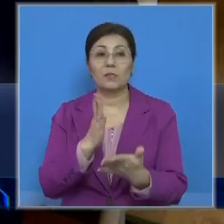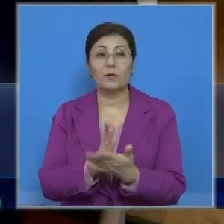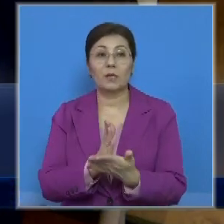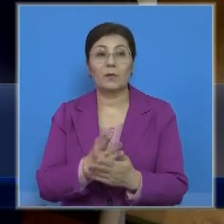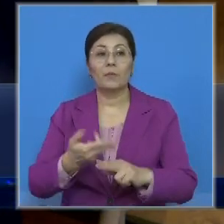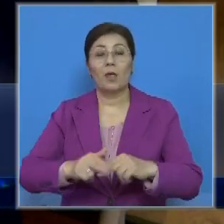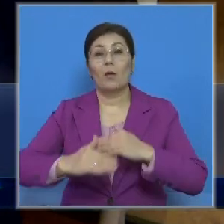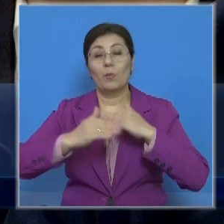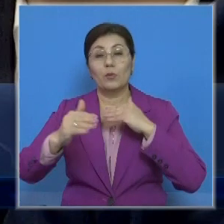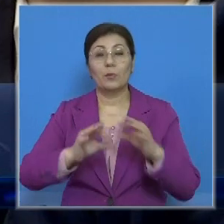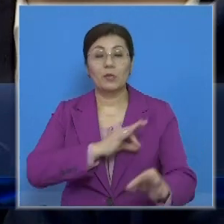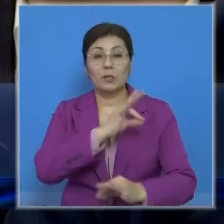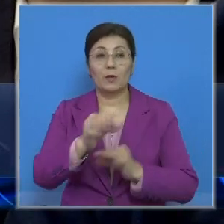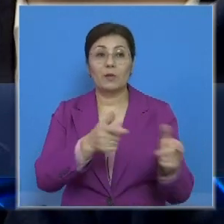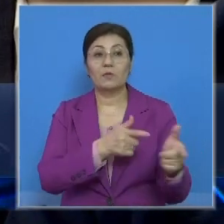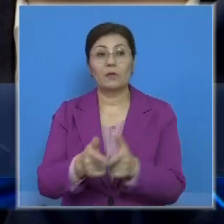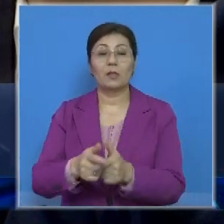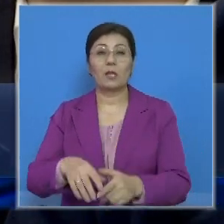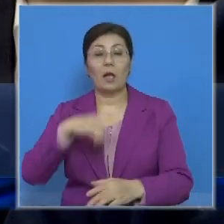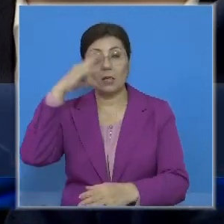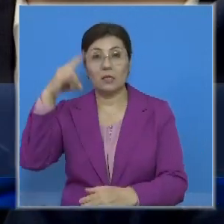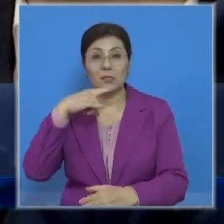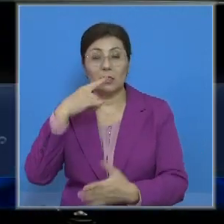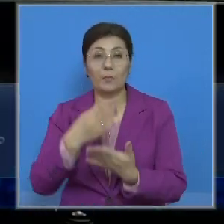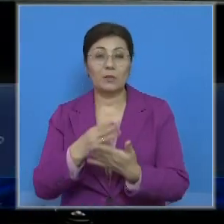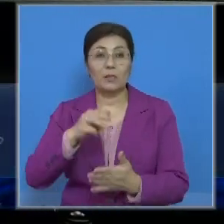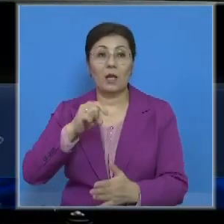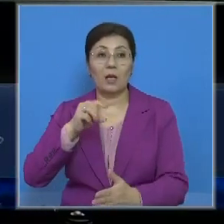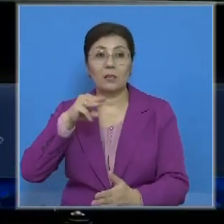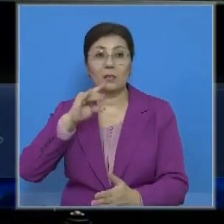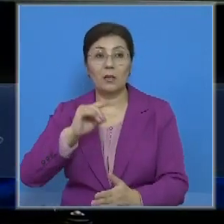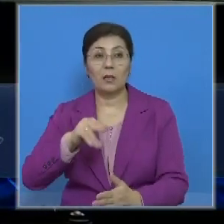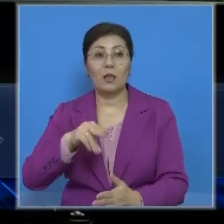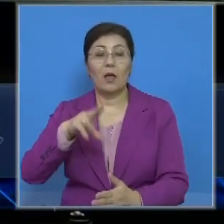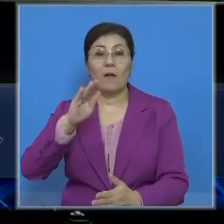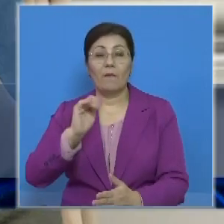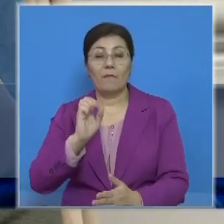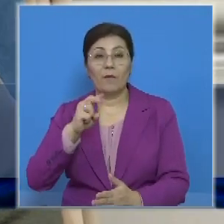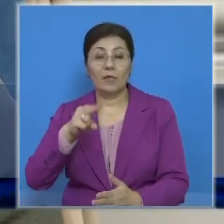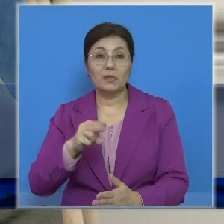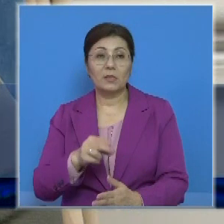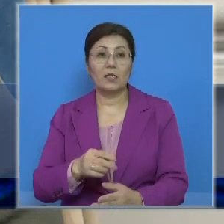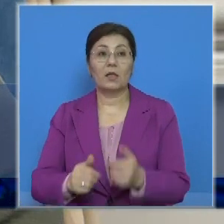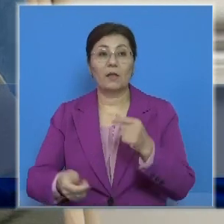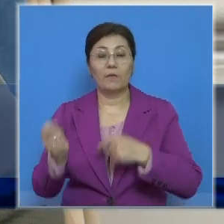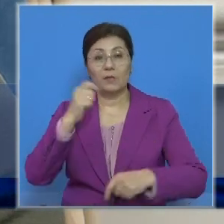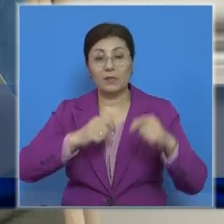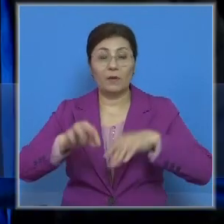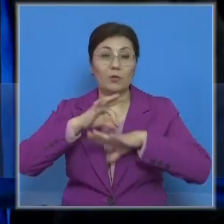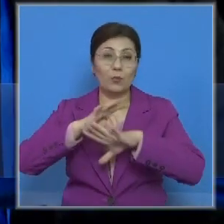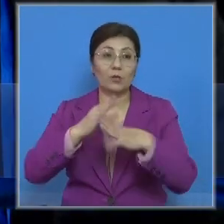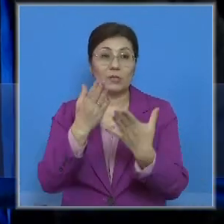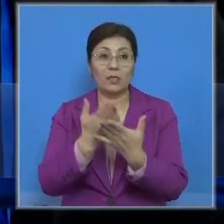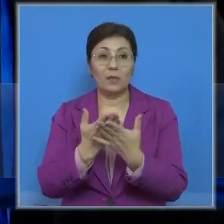воркаут алаңының жобасын әзірлеуде тұтас Қазақстан бойынша Тартыл Фест фестивалін өткізген Айтым Жакуповтың кеңесі тыңдалады. Спортшы әлемдегі стрит